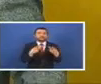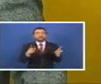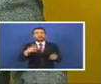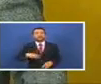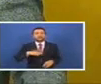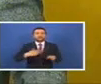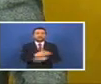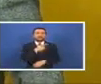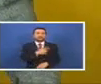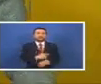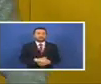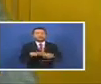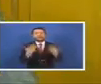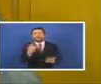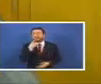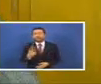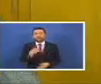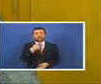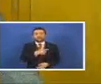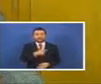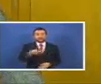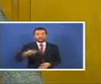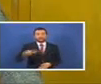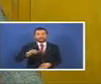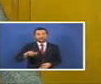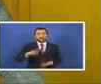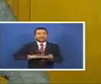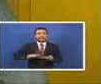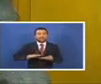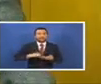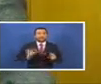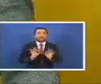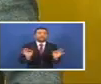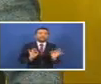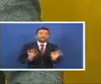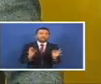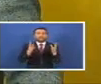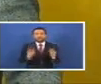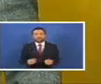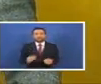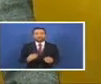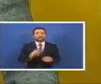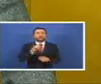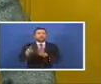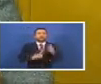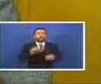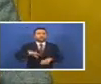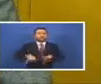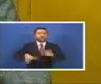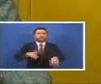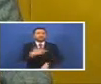olduğu gerçekliğidir. Yani yandaşlarını formalite olsun diye soruları